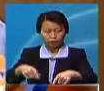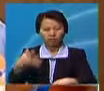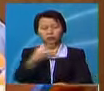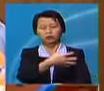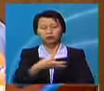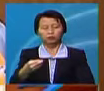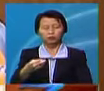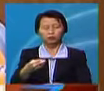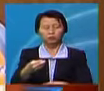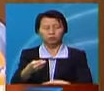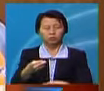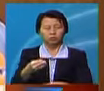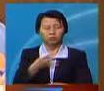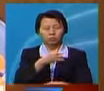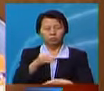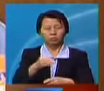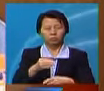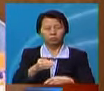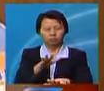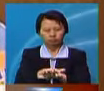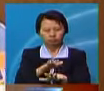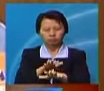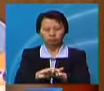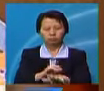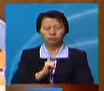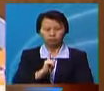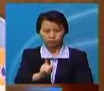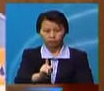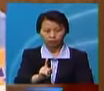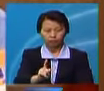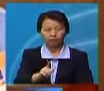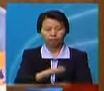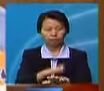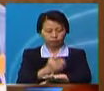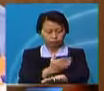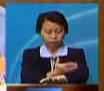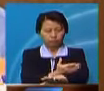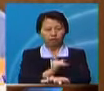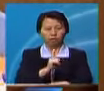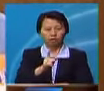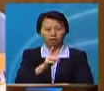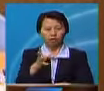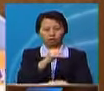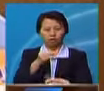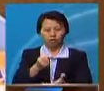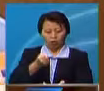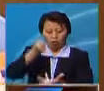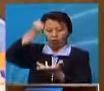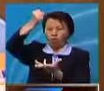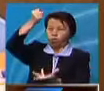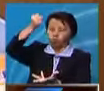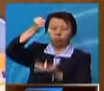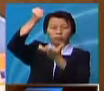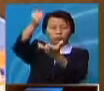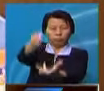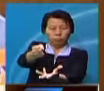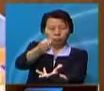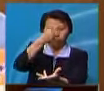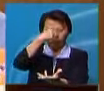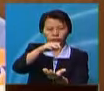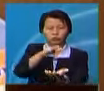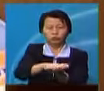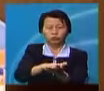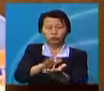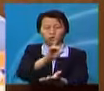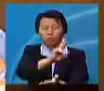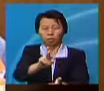dan pemerkasaan Syiar Islam, yang mana peruntukan yang agak besar diperuntukkan bagi sekolah-sekolah